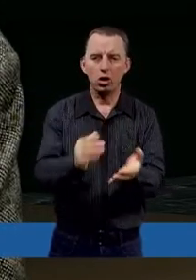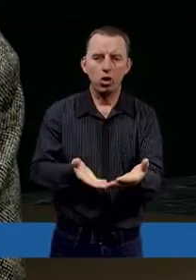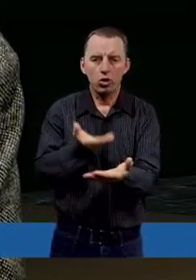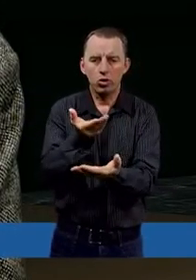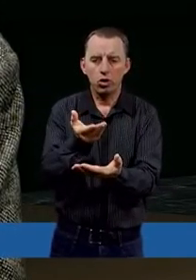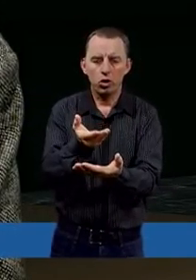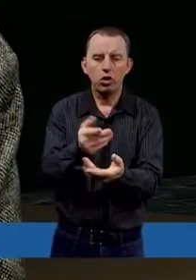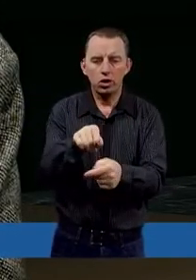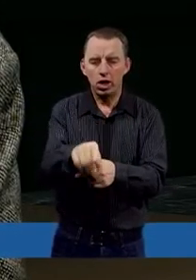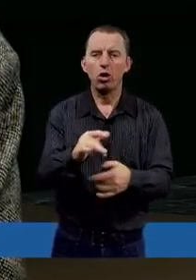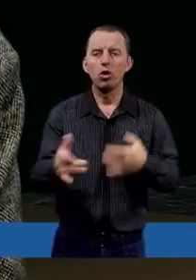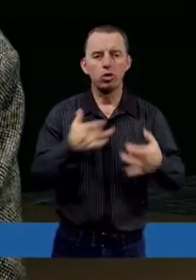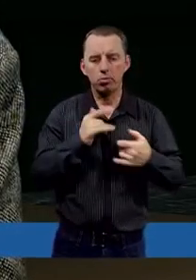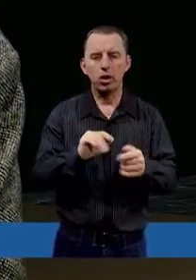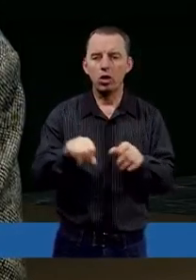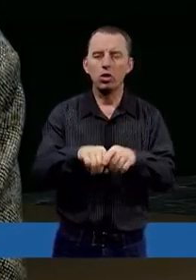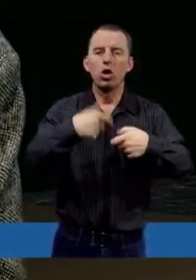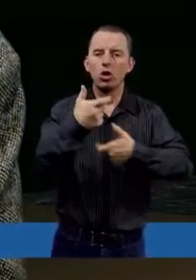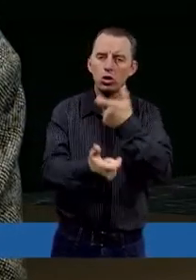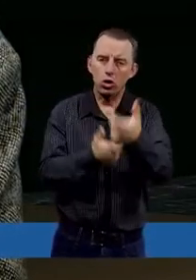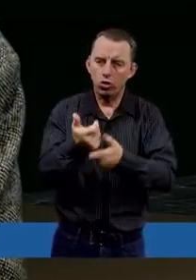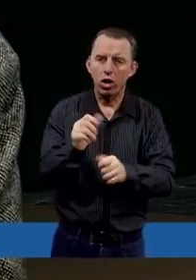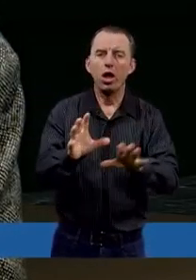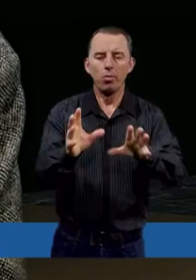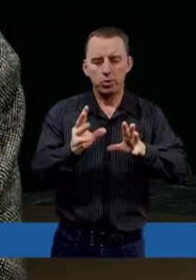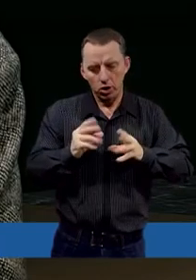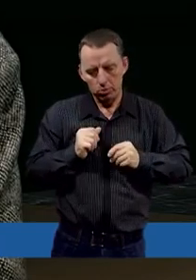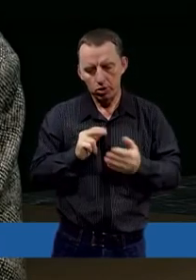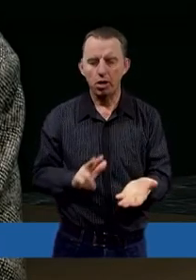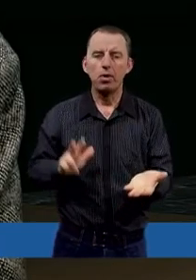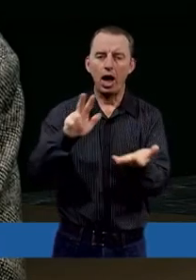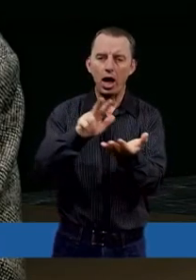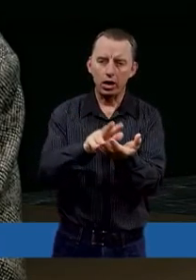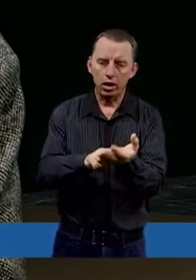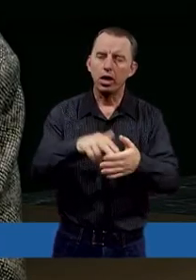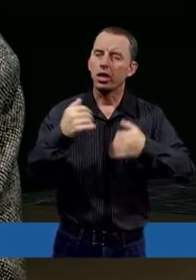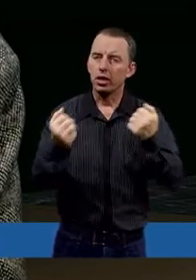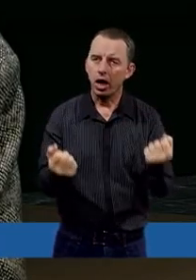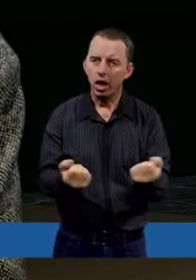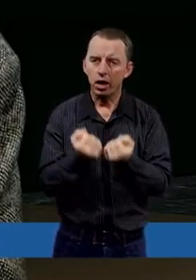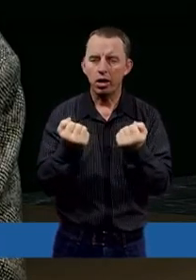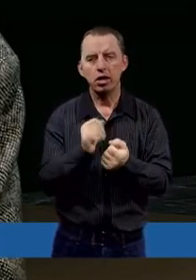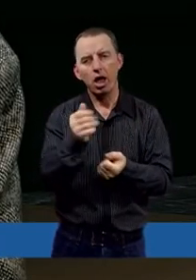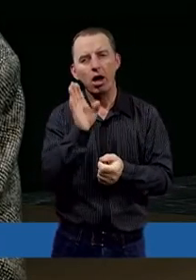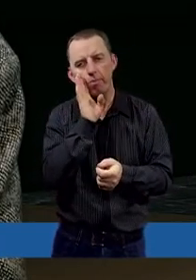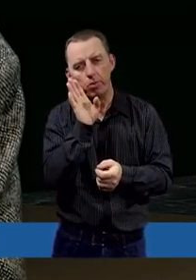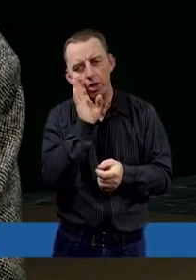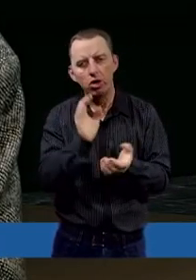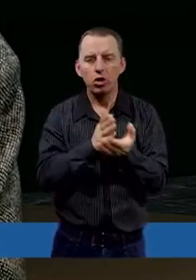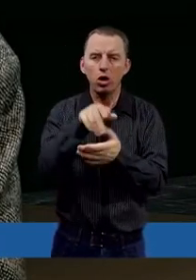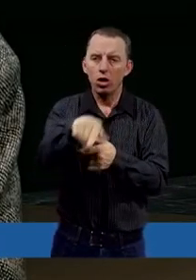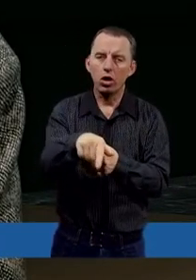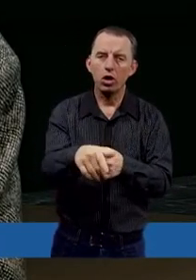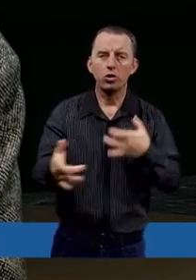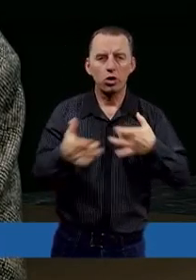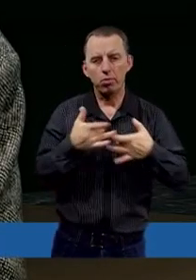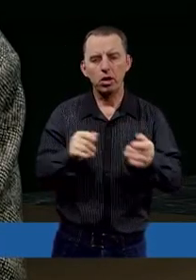jakby dostosowujemy. Je przyjmujemy, akceptujemy, starając się jak gdyby przez ten okres cierpienia